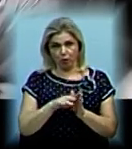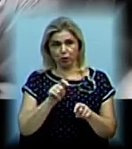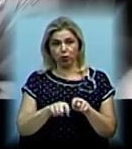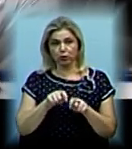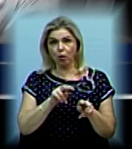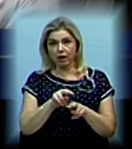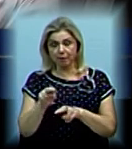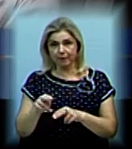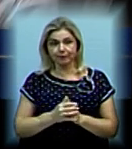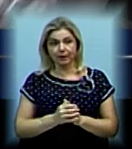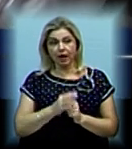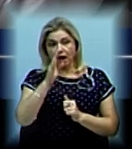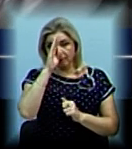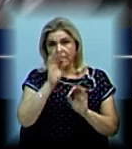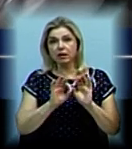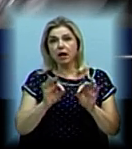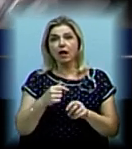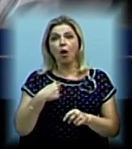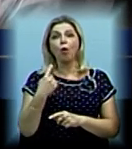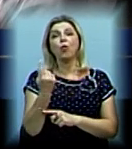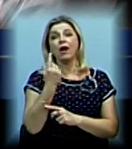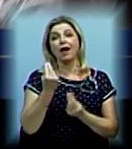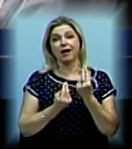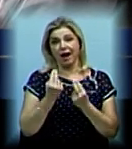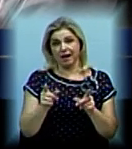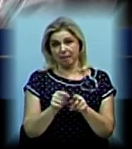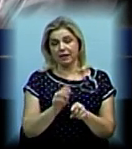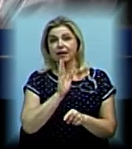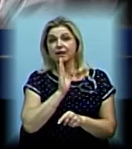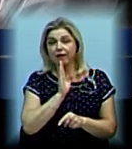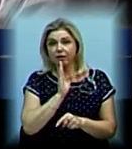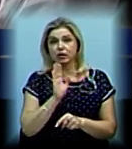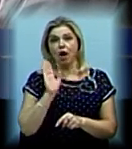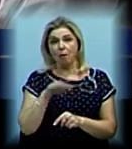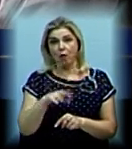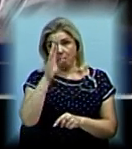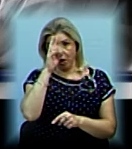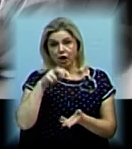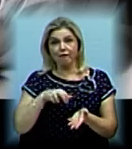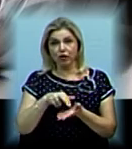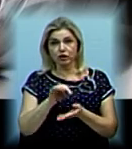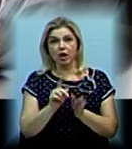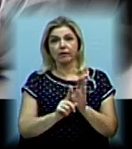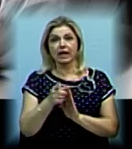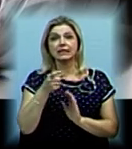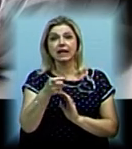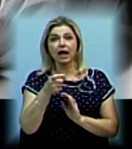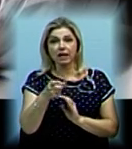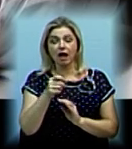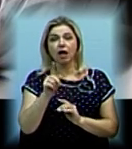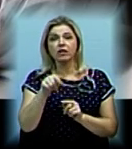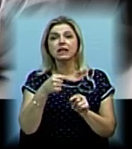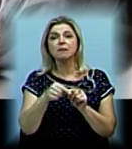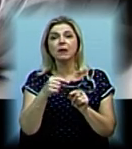гуляв з дівчатами на дворі, бігали. Вони за мною, а я потім за ними. Потім він не вийшов і почав чимось стріляти. Тепер